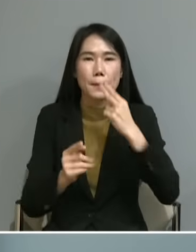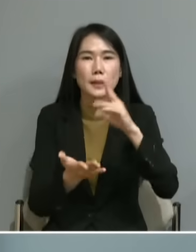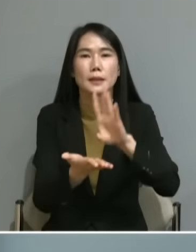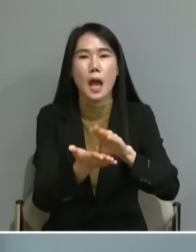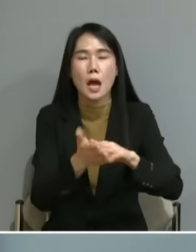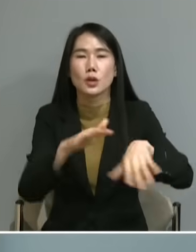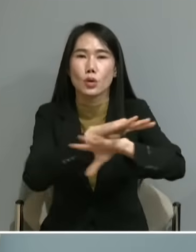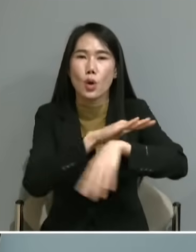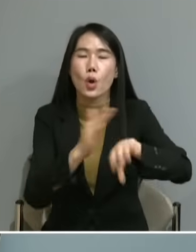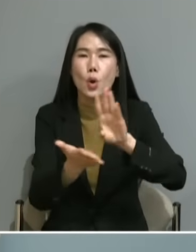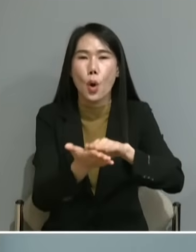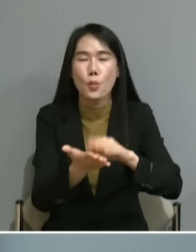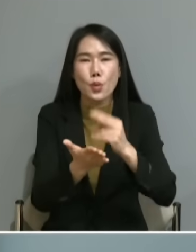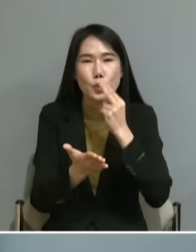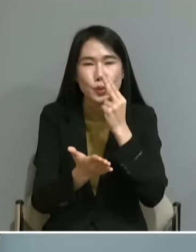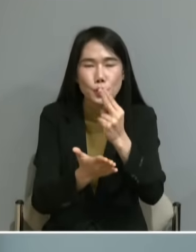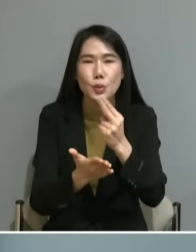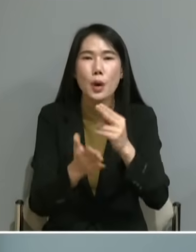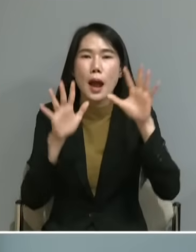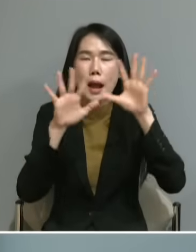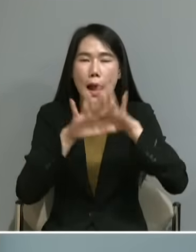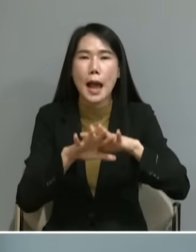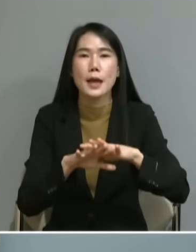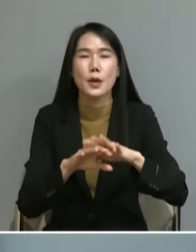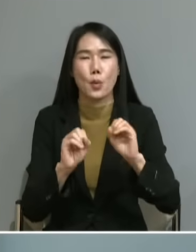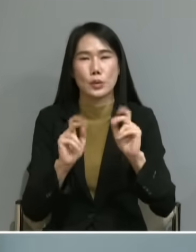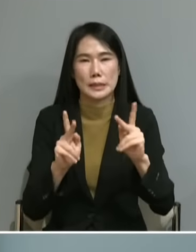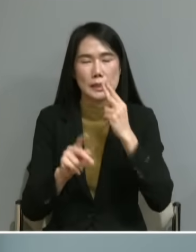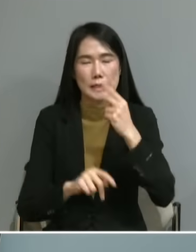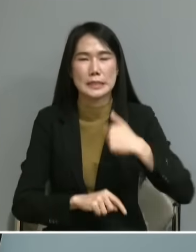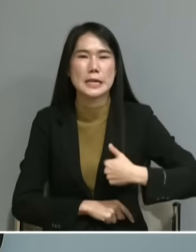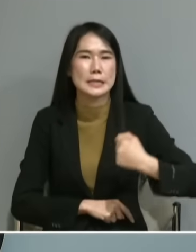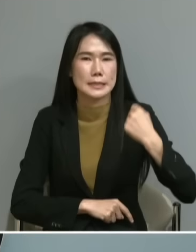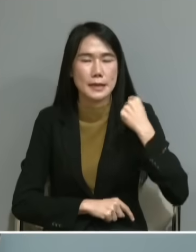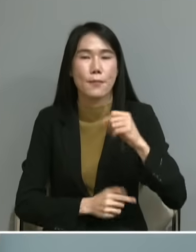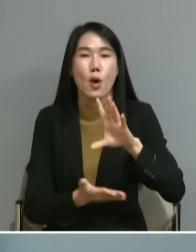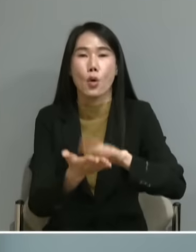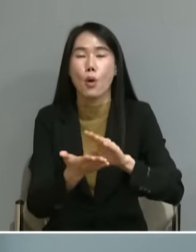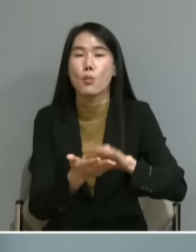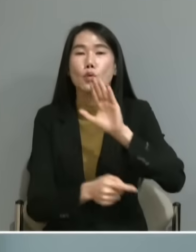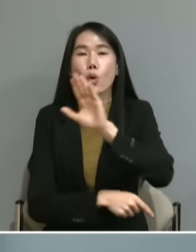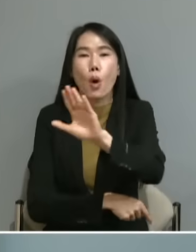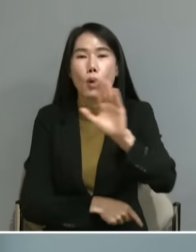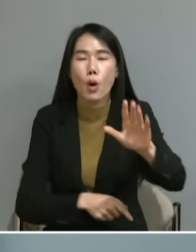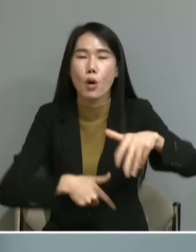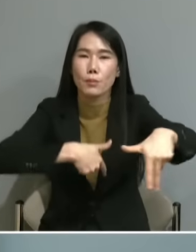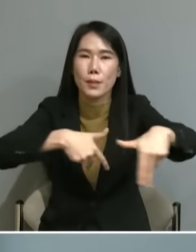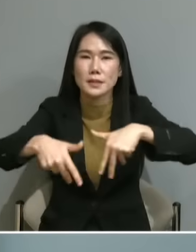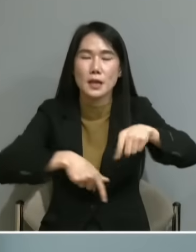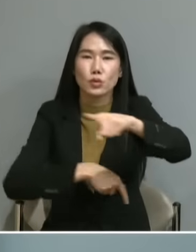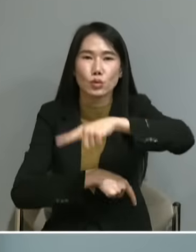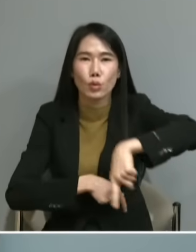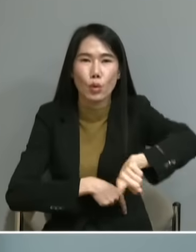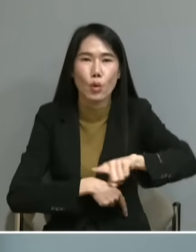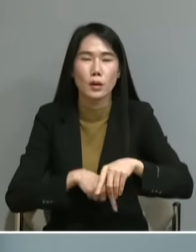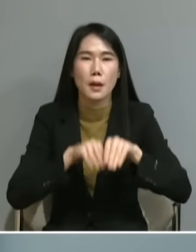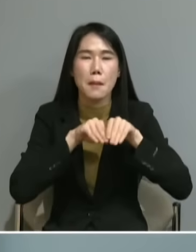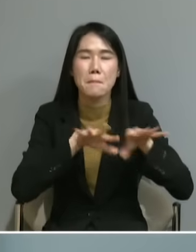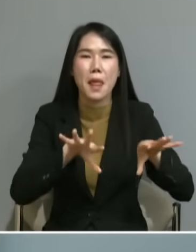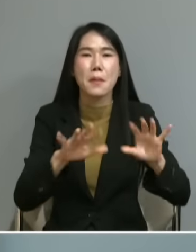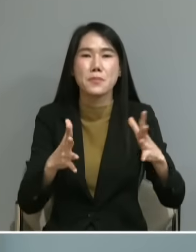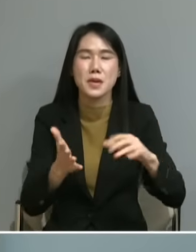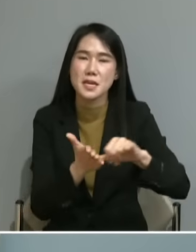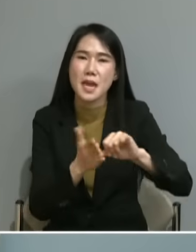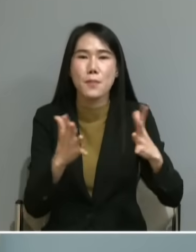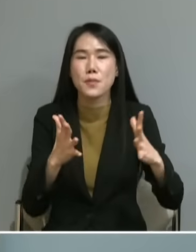านข้อมูลที่จะเก็บข้อมูลและมีความมั่นคงปลอดภัยมั่นใจได้ว่าข้อมูลของพี่น้องประชาชนจะไม่สูญหายและถูกแก้ไข